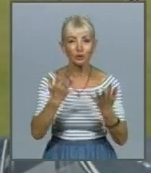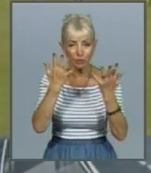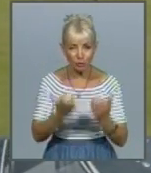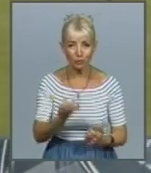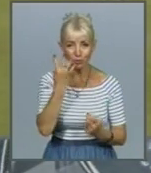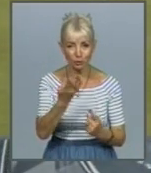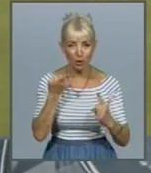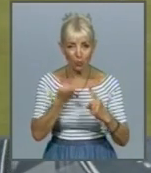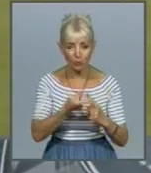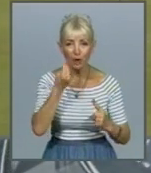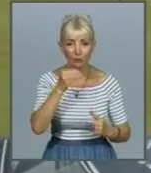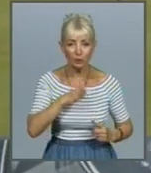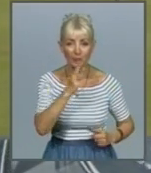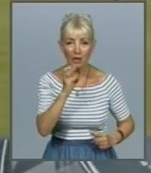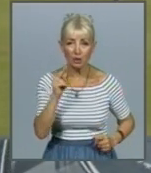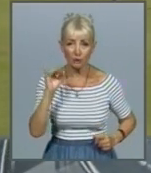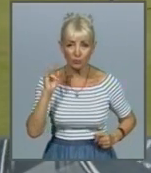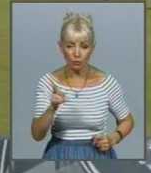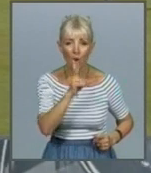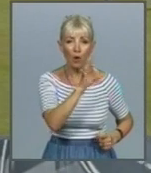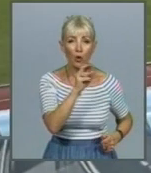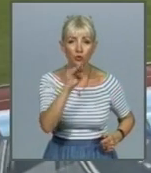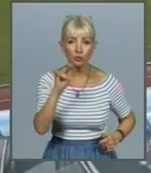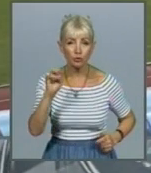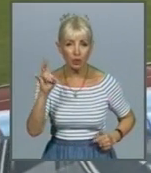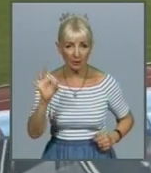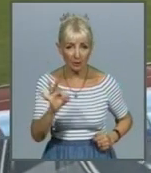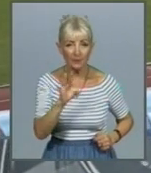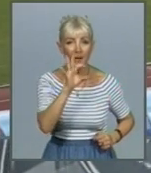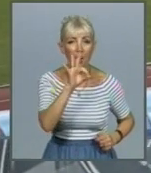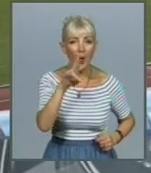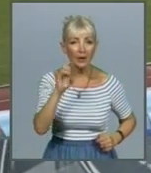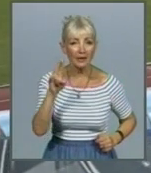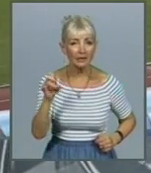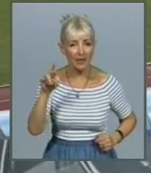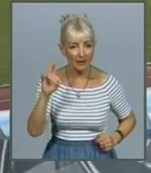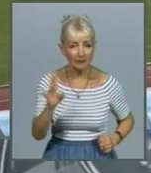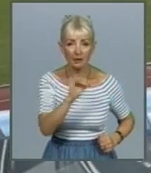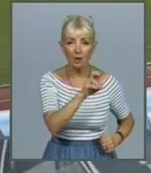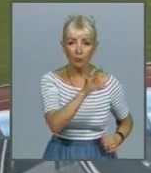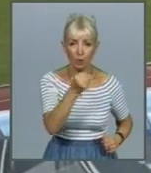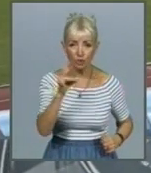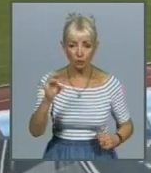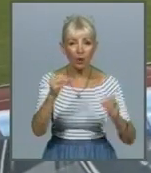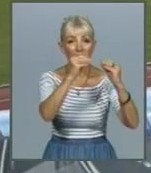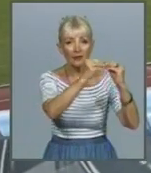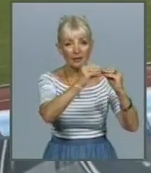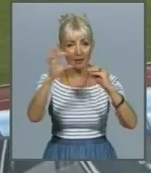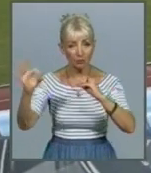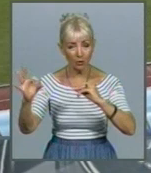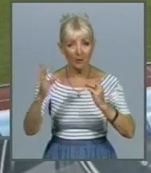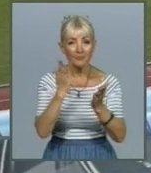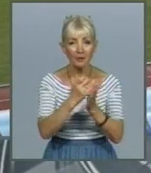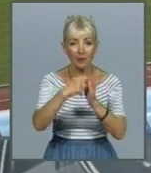отличились юлия shevchuk елизавета костюченко кристины алексанян и ольга бойченко десять ноль набрав